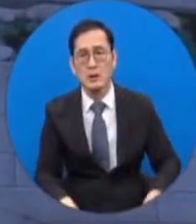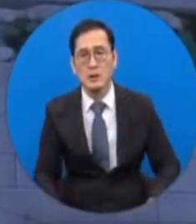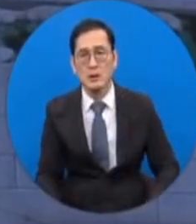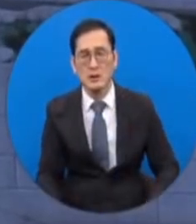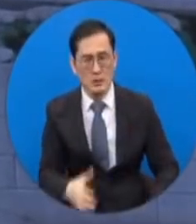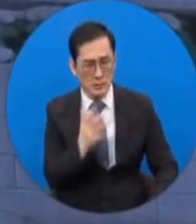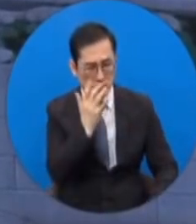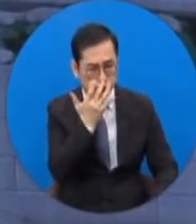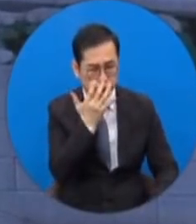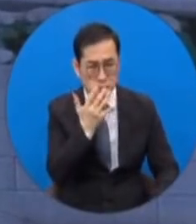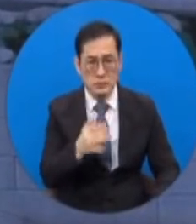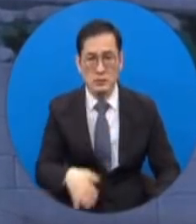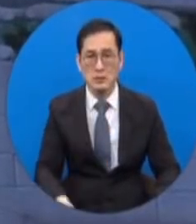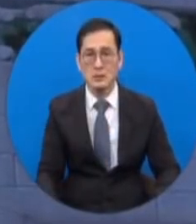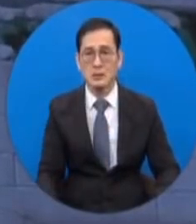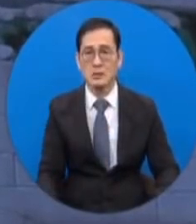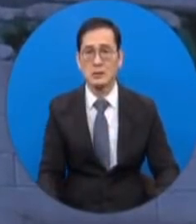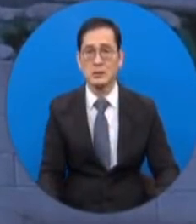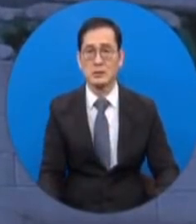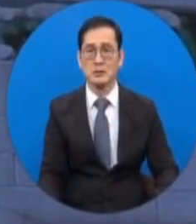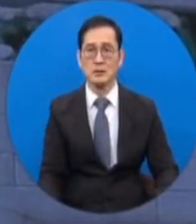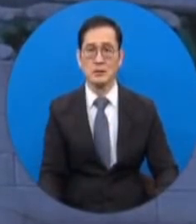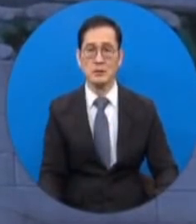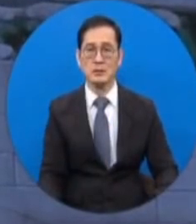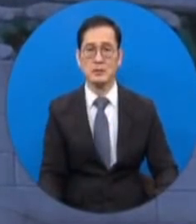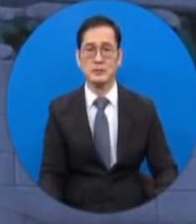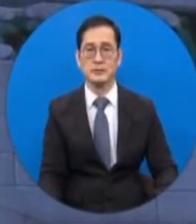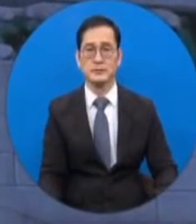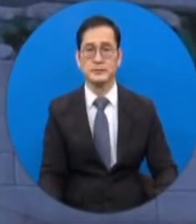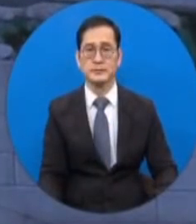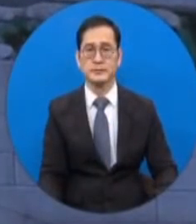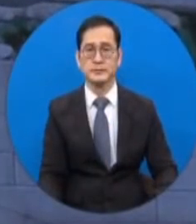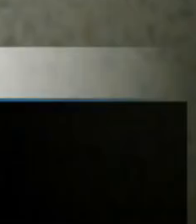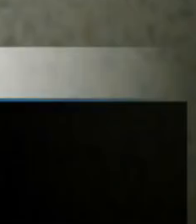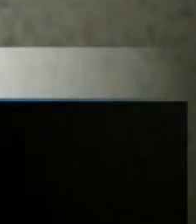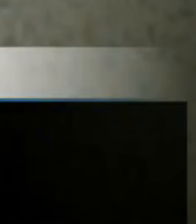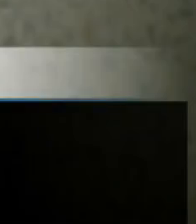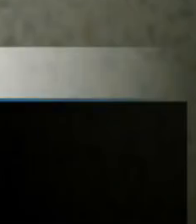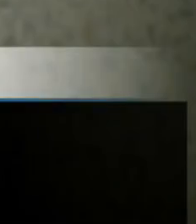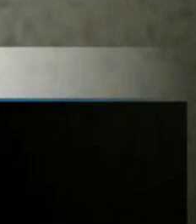목아 진짜냐 라는 언론 보도도 있었습니다 이야기 들어보시죠